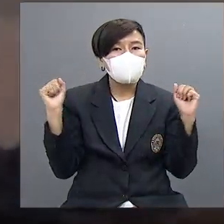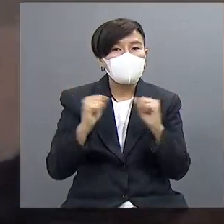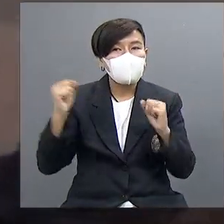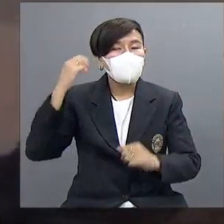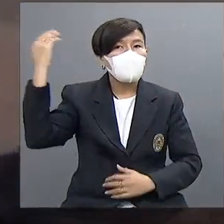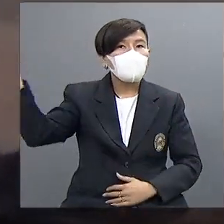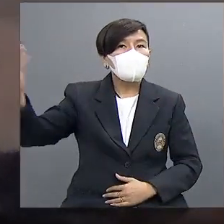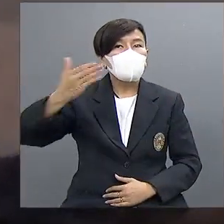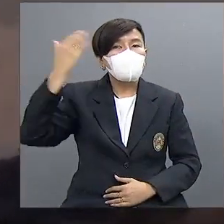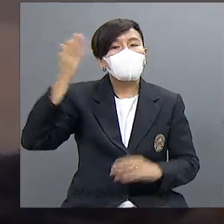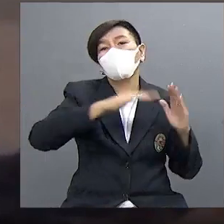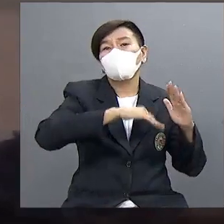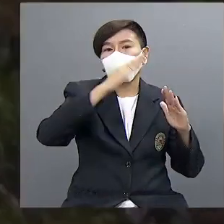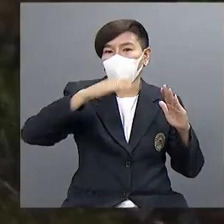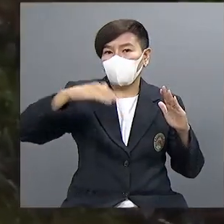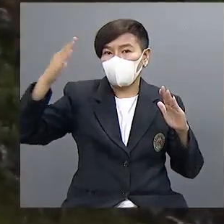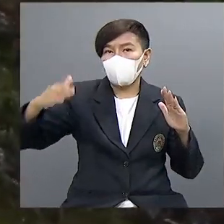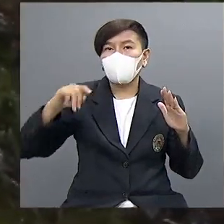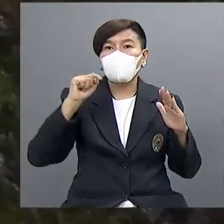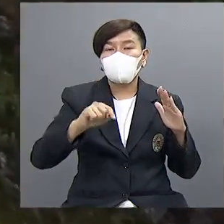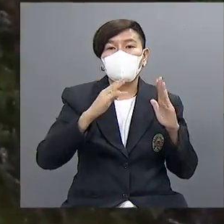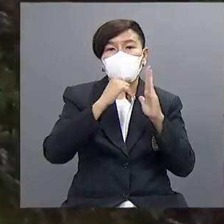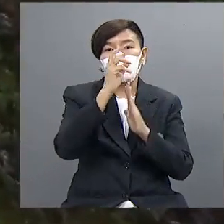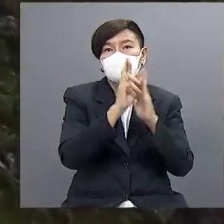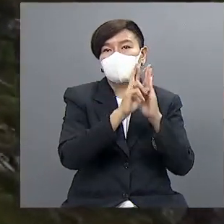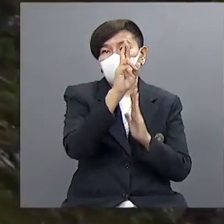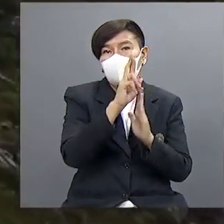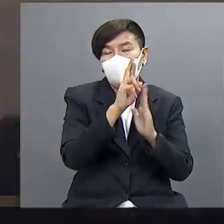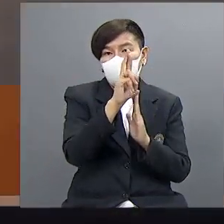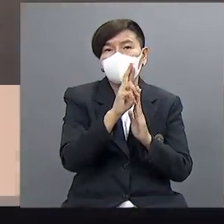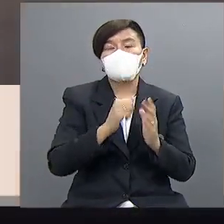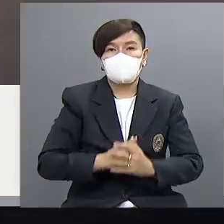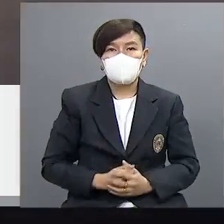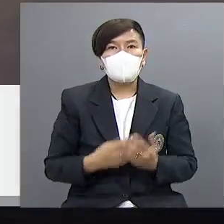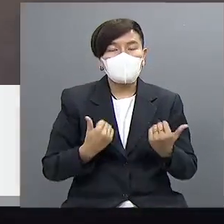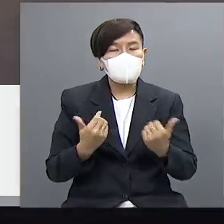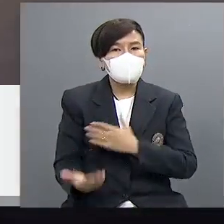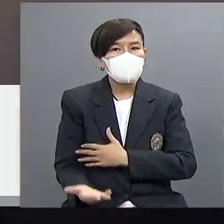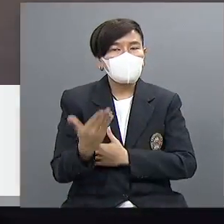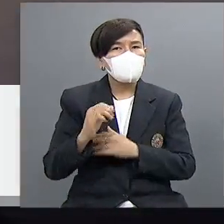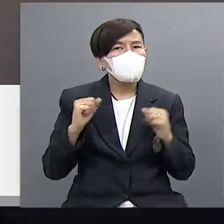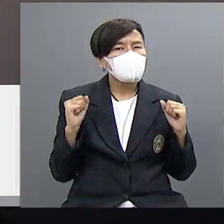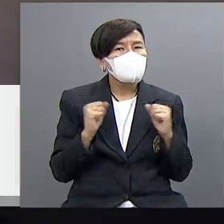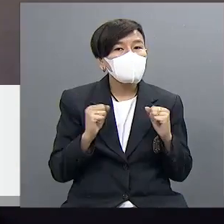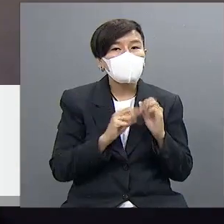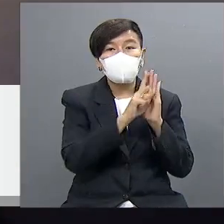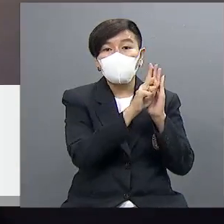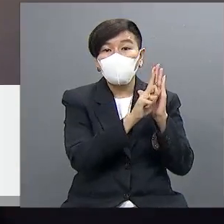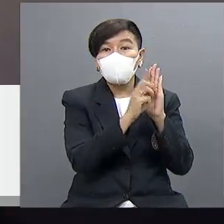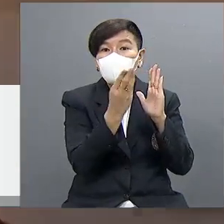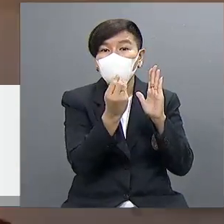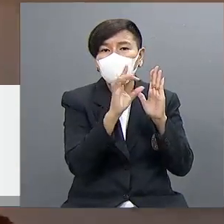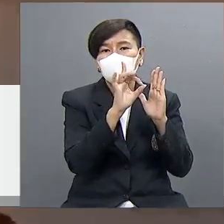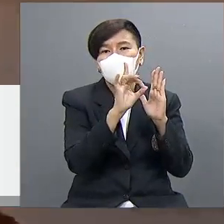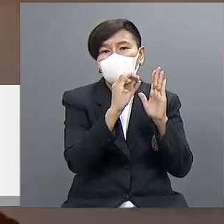หม่นตำบลปออำเภอเวียงแก่นจังหวัดเชียงรายค่ะเช้าวันนี้อากาศหนาวนะคะวัดอุณหภูมิได้ 8องศาเซลเซียสสภาพ